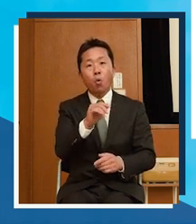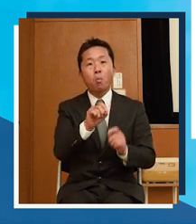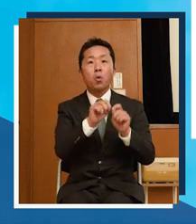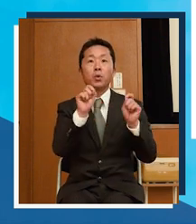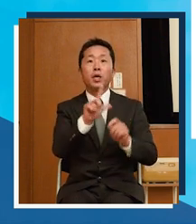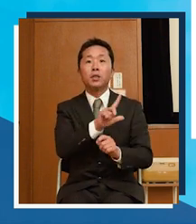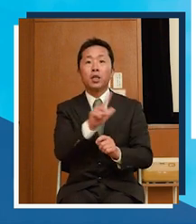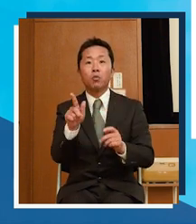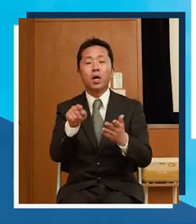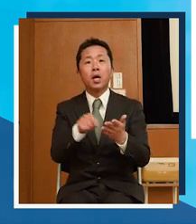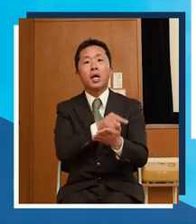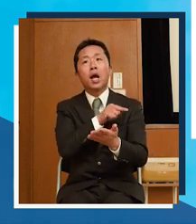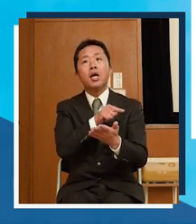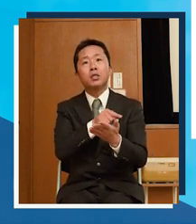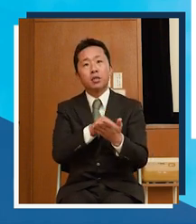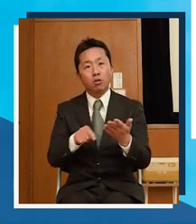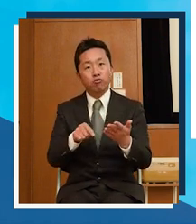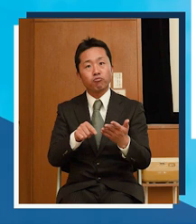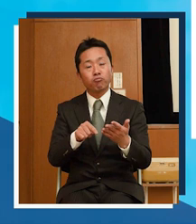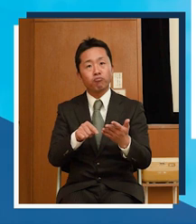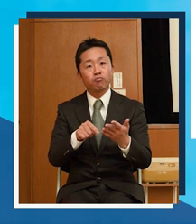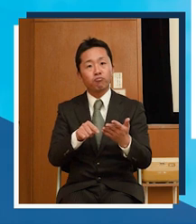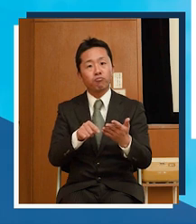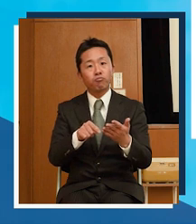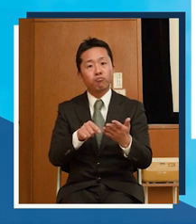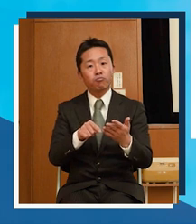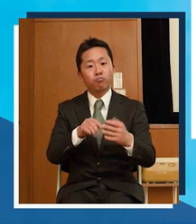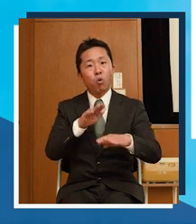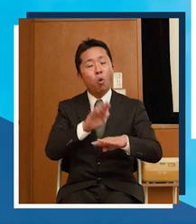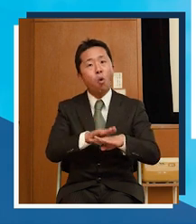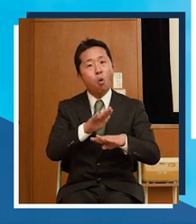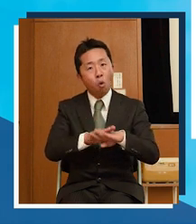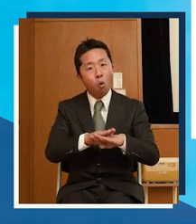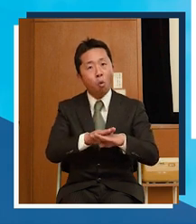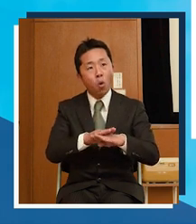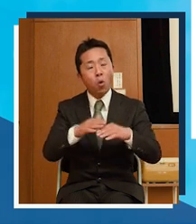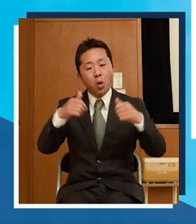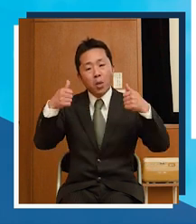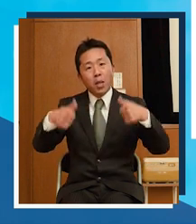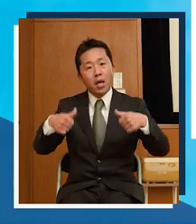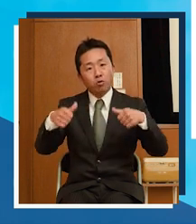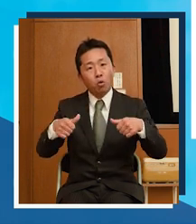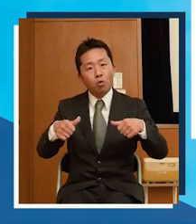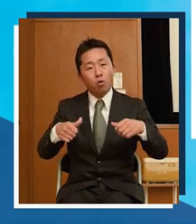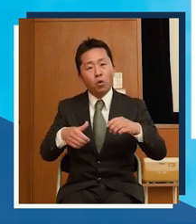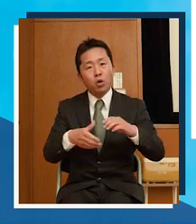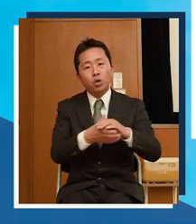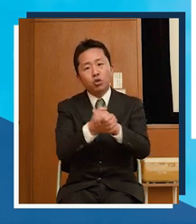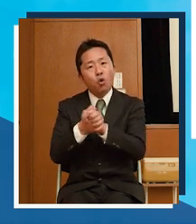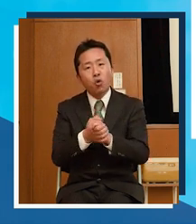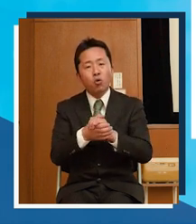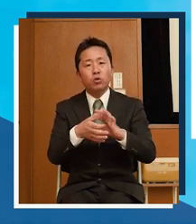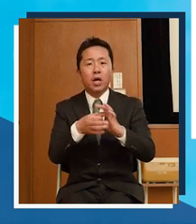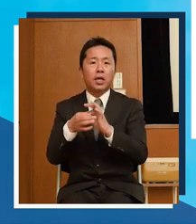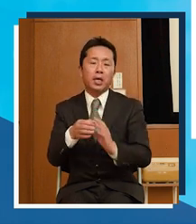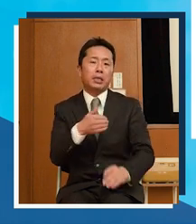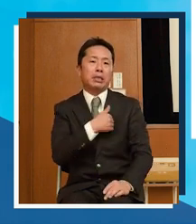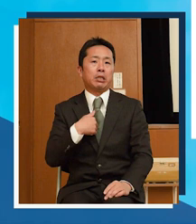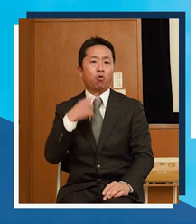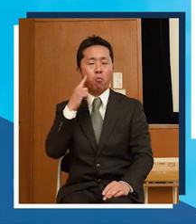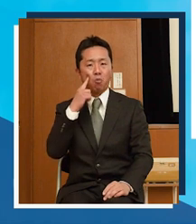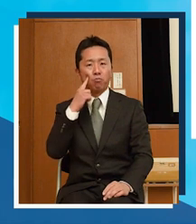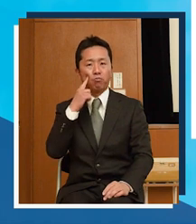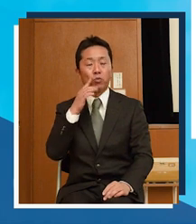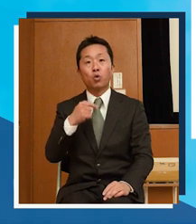は解決の密を探るための対等な協力関係が築かれていたであろうというように思います私